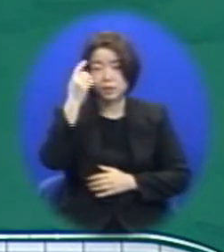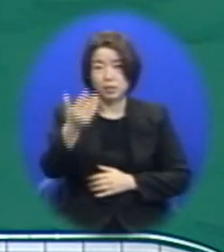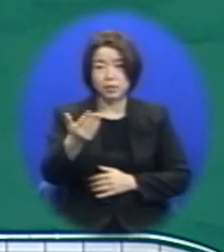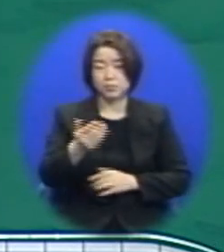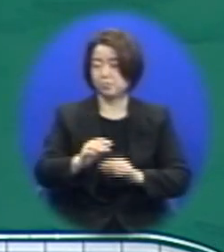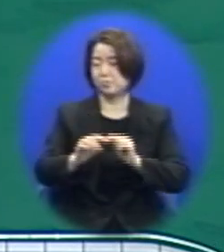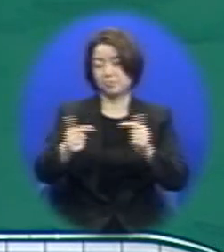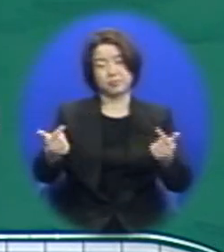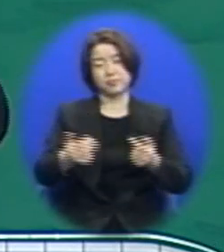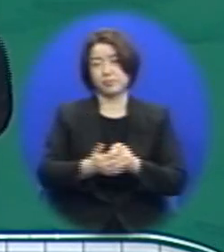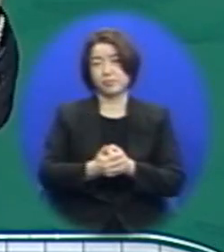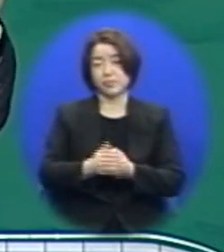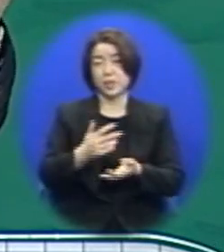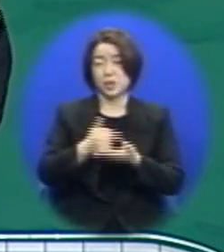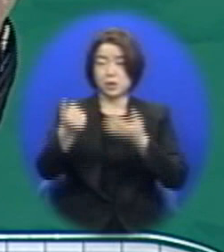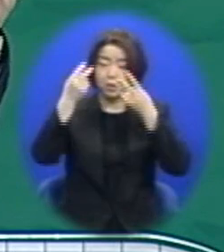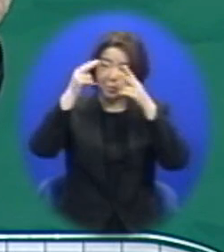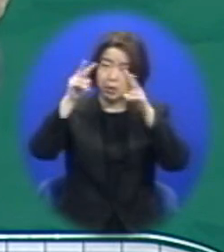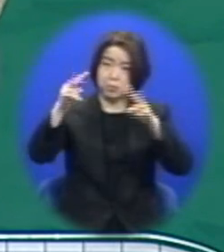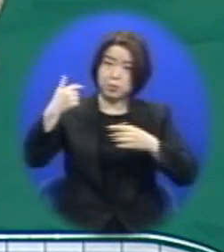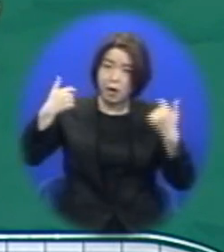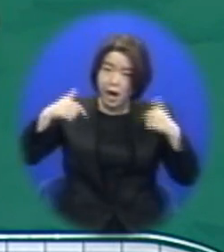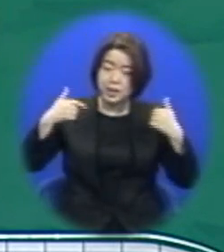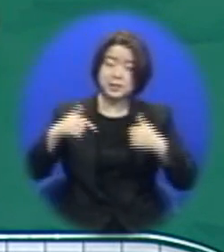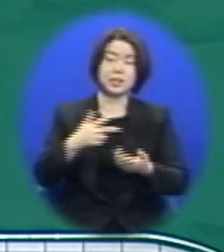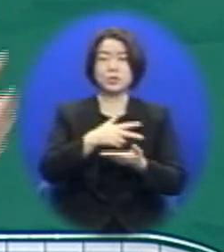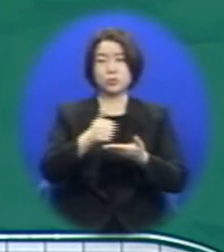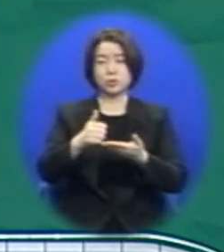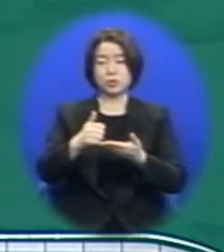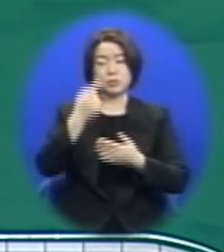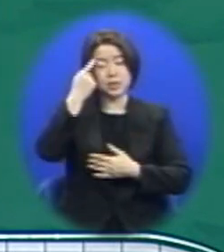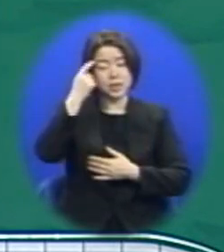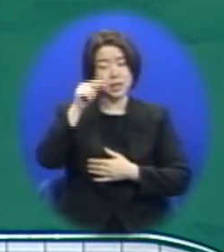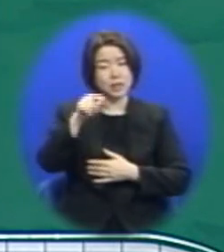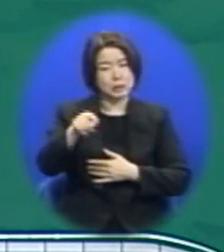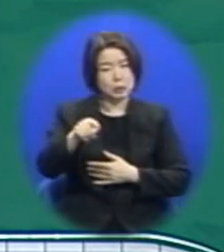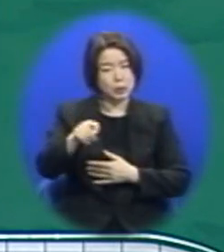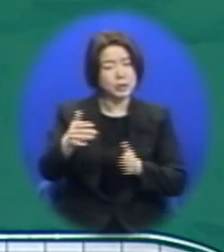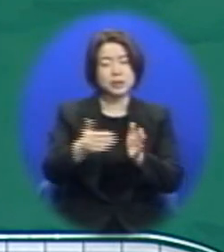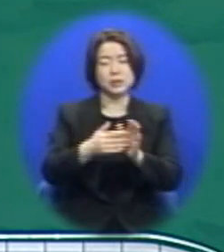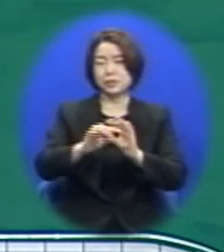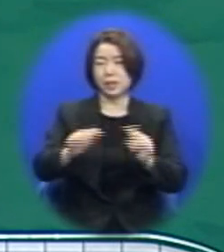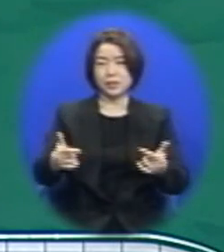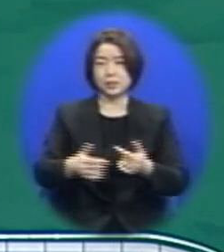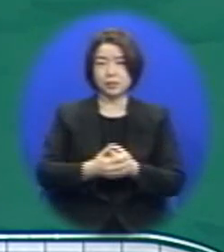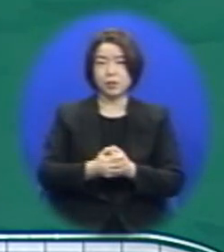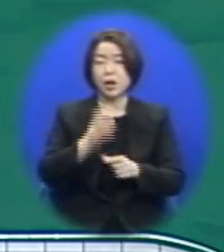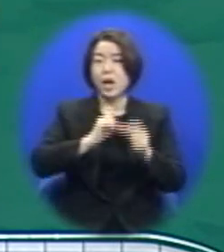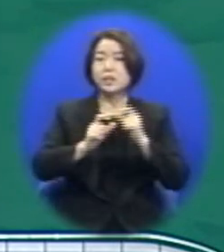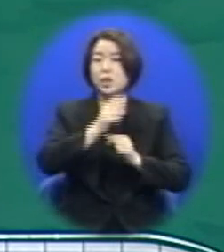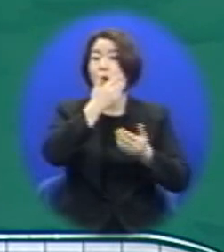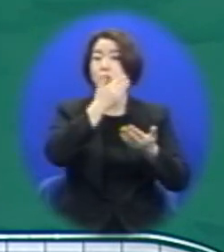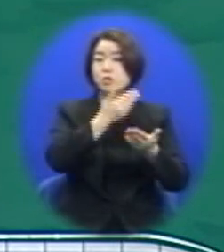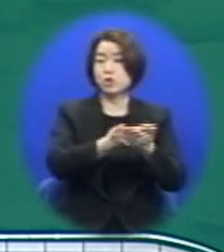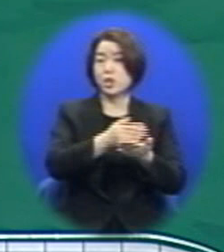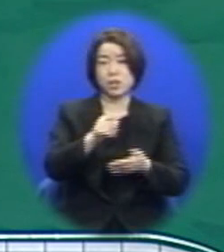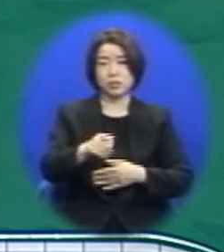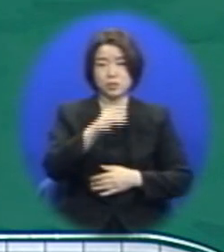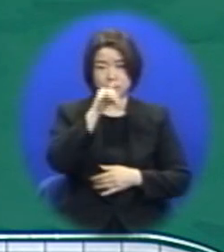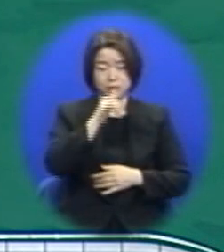않았습니다. 주님을 바라보고 항상 주님을 생각하는 것으로 끝날 수가 없었어요. 더 중요한 것이